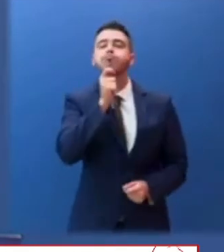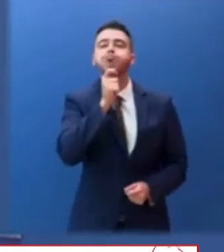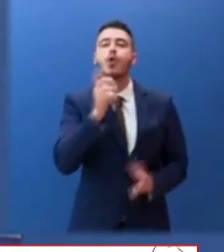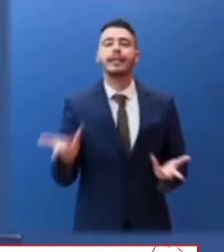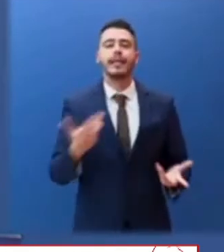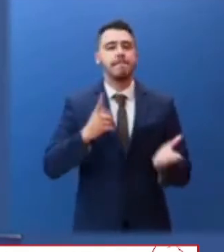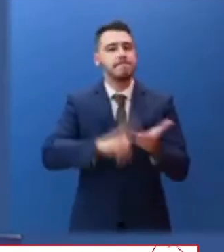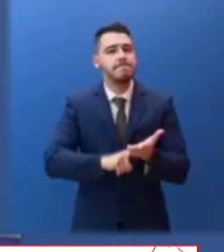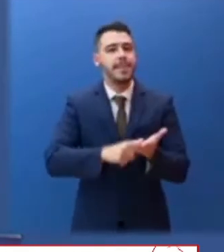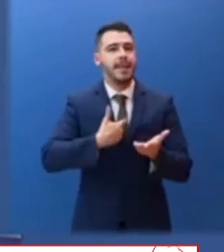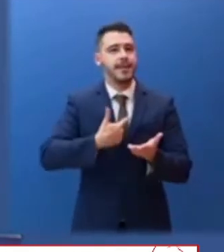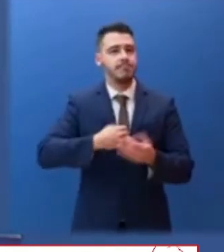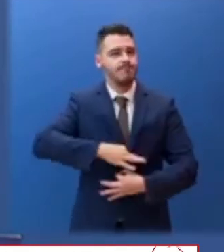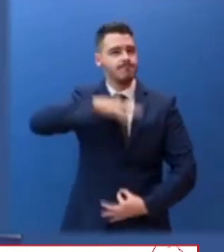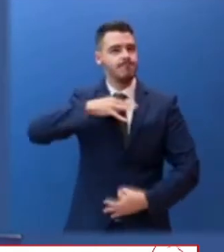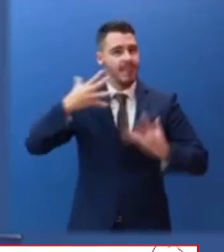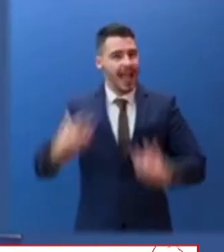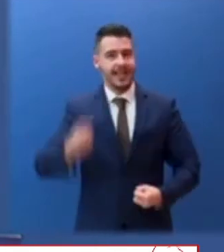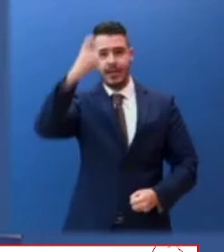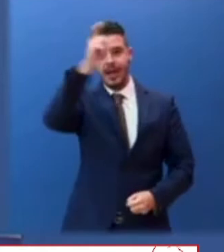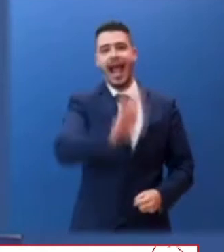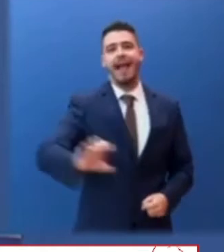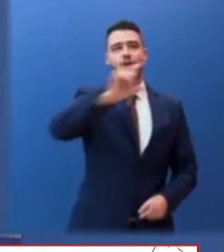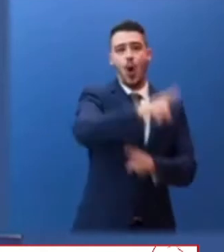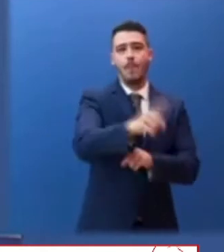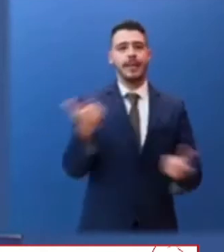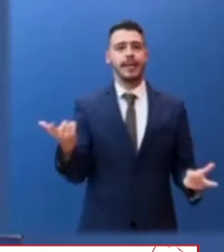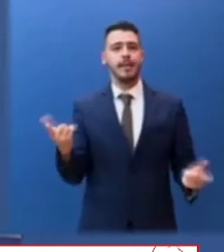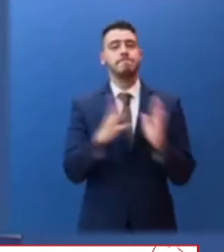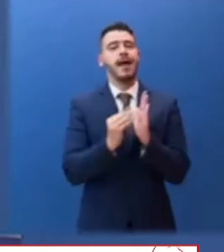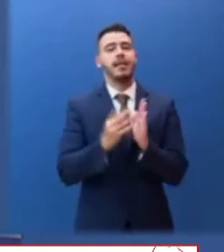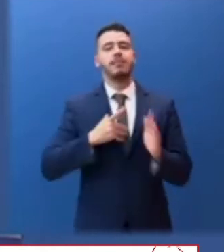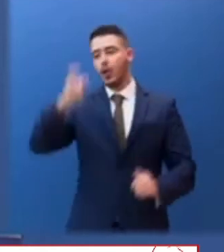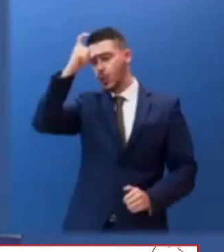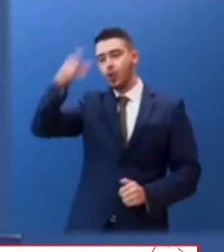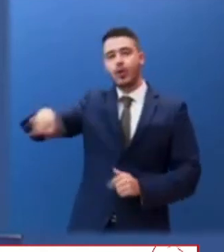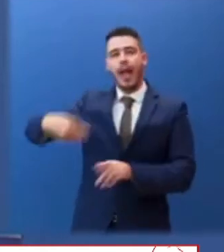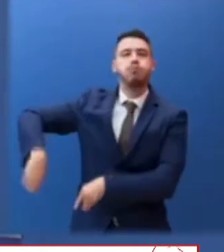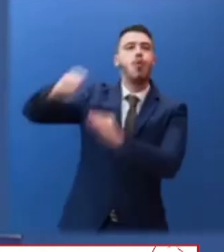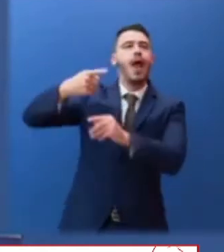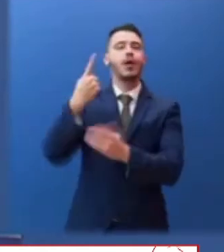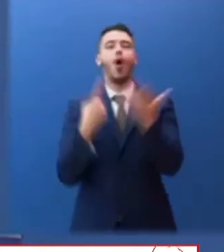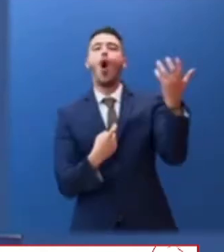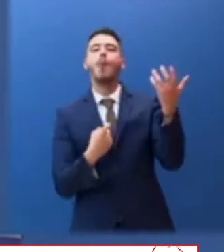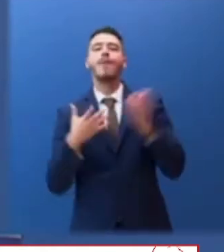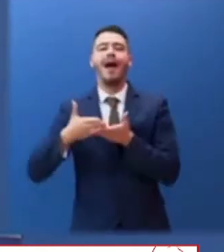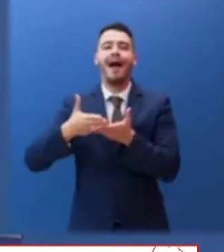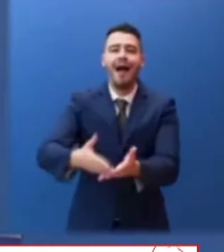της Ευρώπης σε ό,τι αφορά το εμπάργκο όπλων. Δεν μπορεί ευρωπαϊκές σφαίρες να στραφούν εναντίον